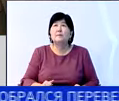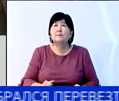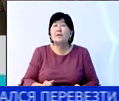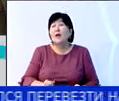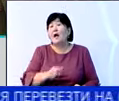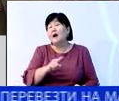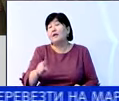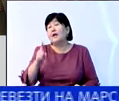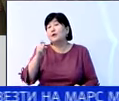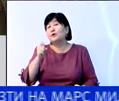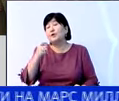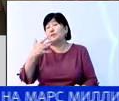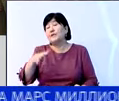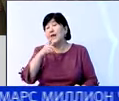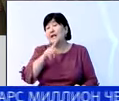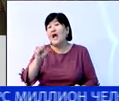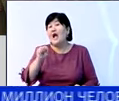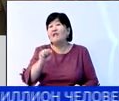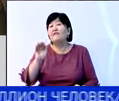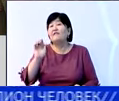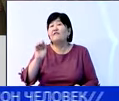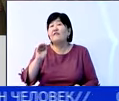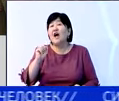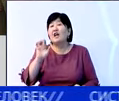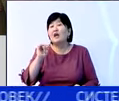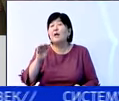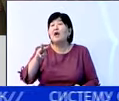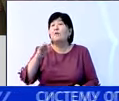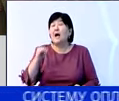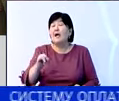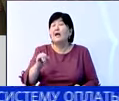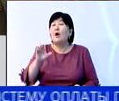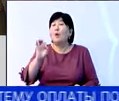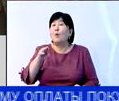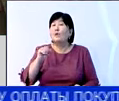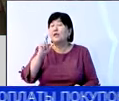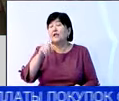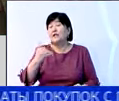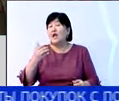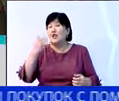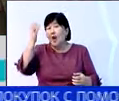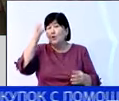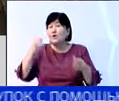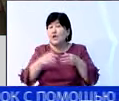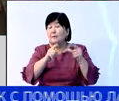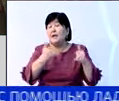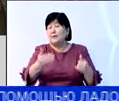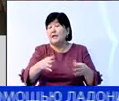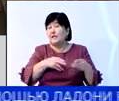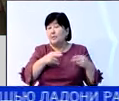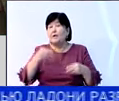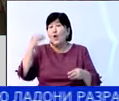В рамках 1150-летия Аль-Фараби в мае в Атырар отправится научная экспедиция. Вместе с тем к нам приедет